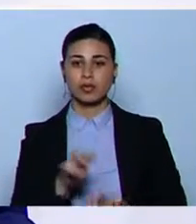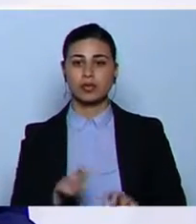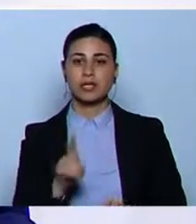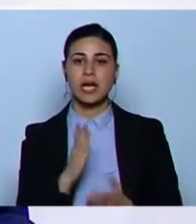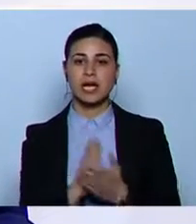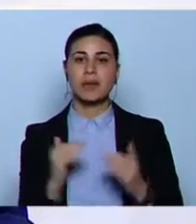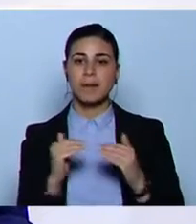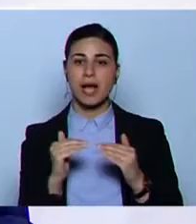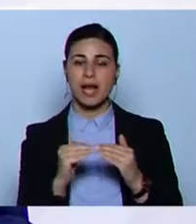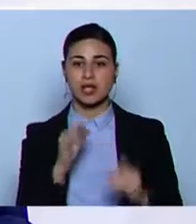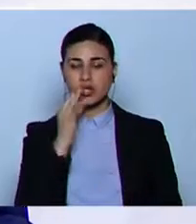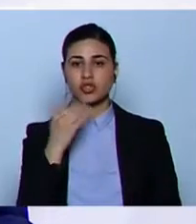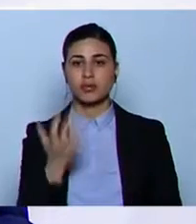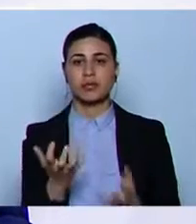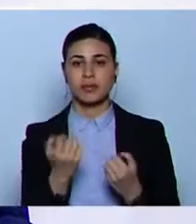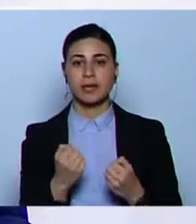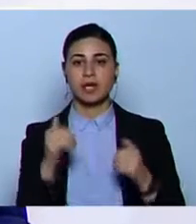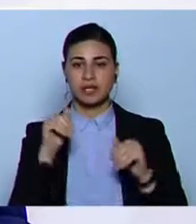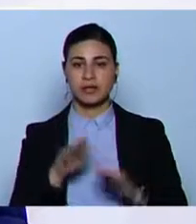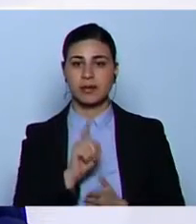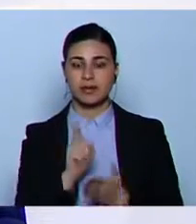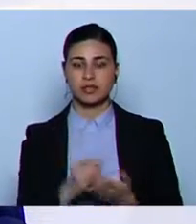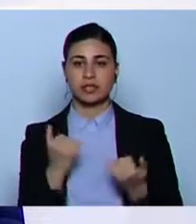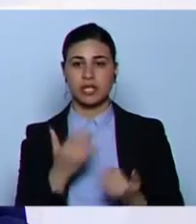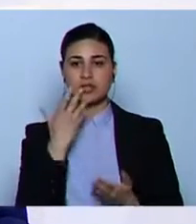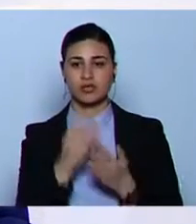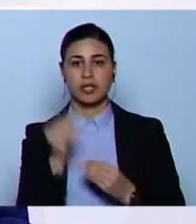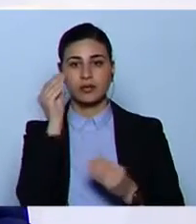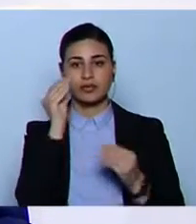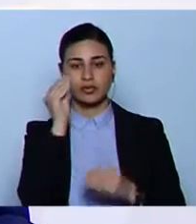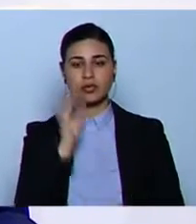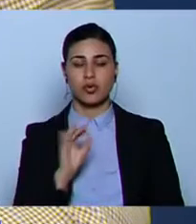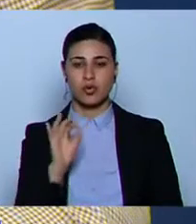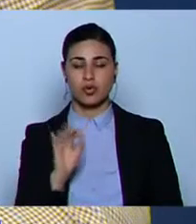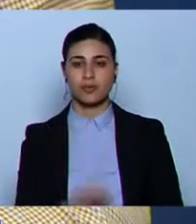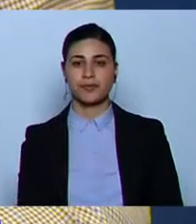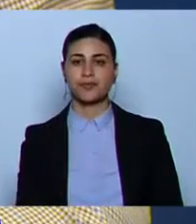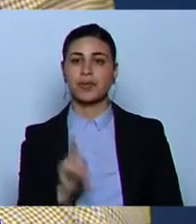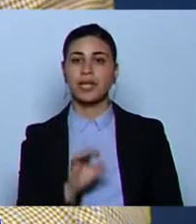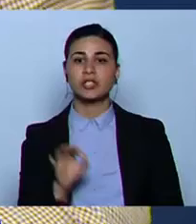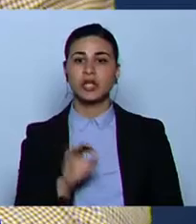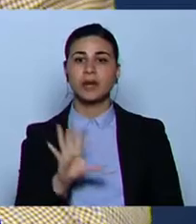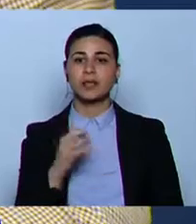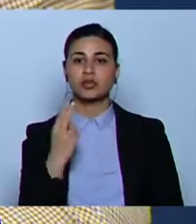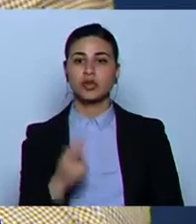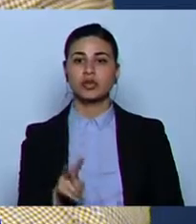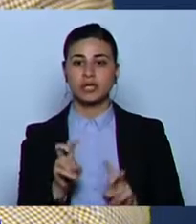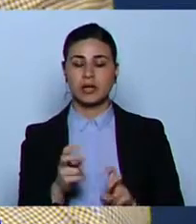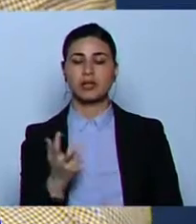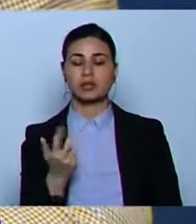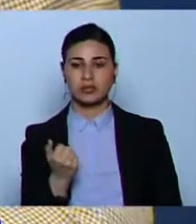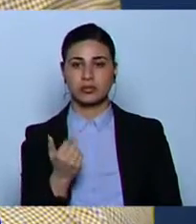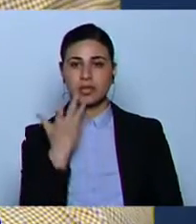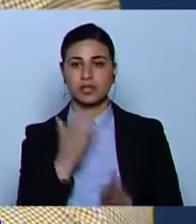შორის ბალანსი და შემდეგ იქნას მიღებული გადაწყვეტილება. დღეს ჩვენ ვსჯელობთ მოსაზრებებს. რაც შეეხება სოციალურ ასპექტებს, რა თქმა